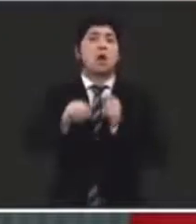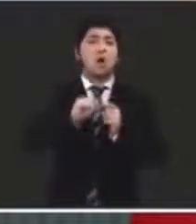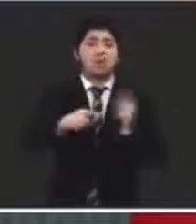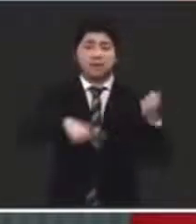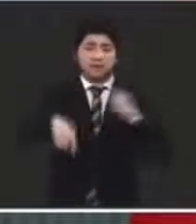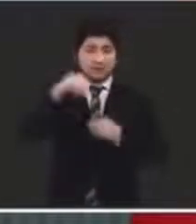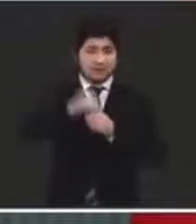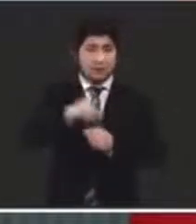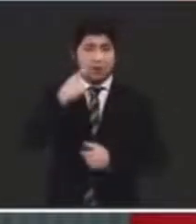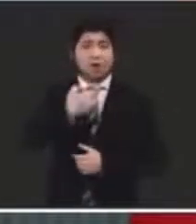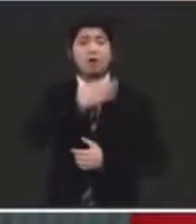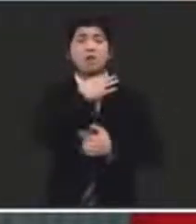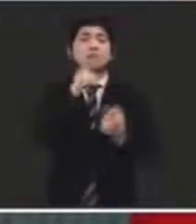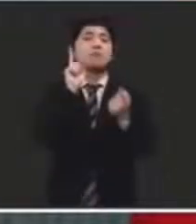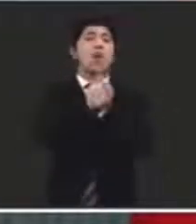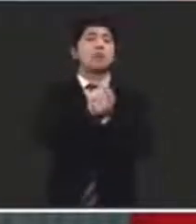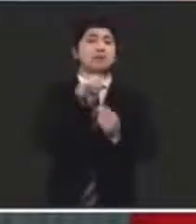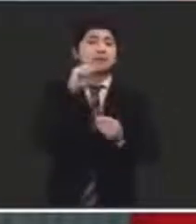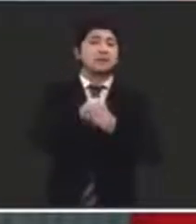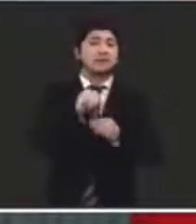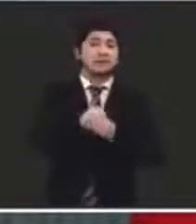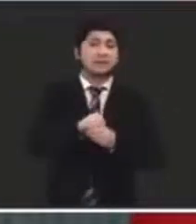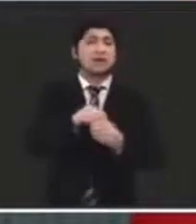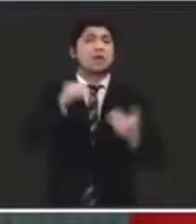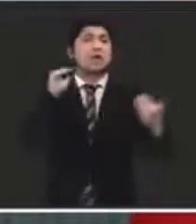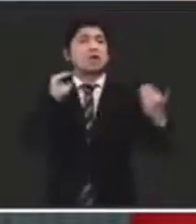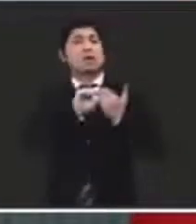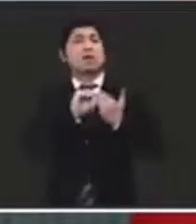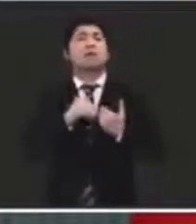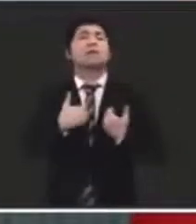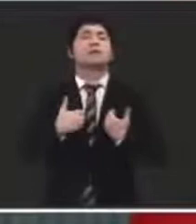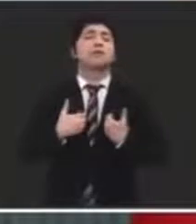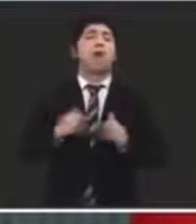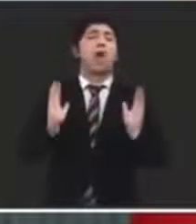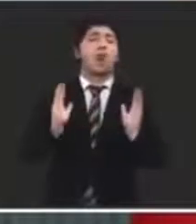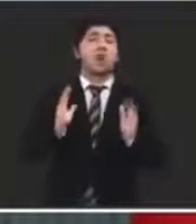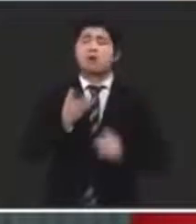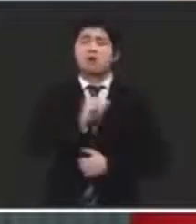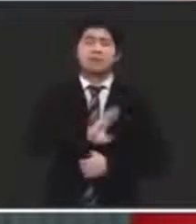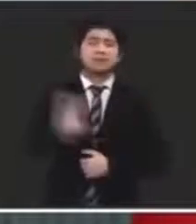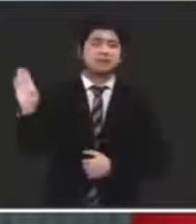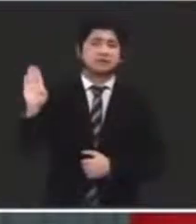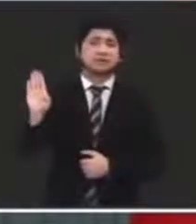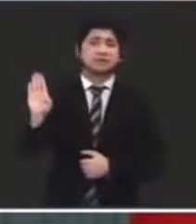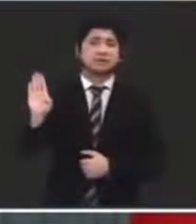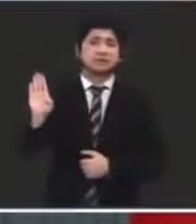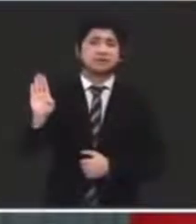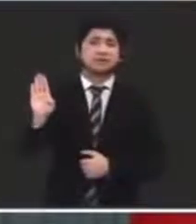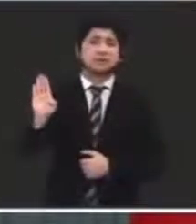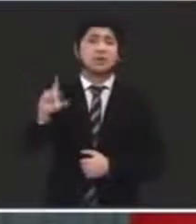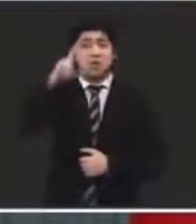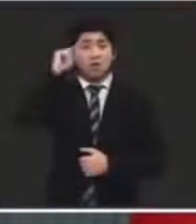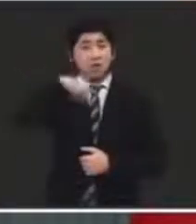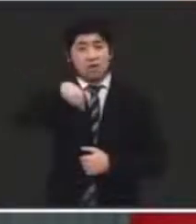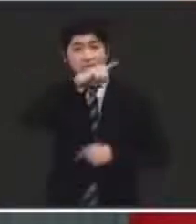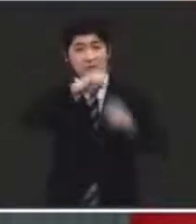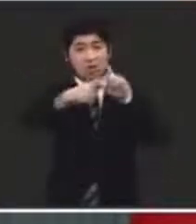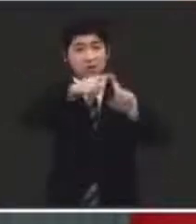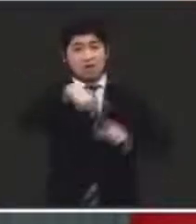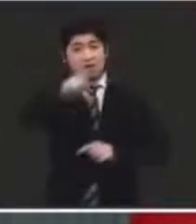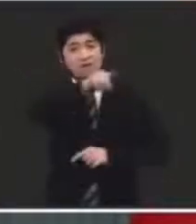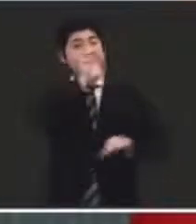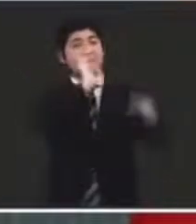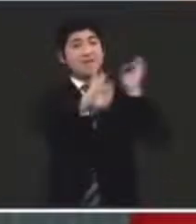olarak muhatabımızda dengemizde değildir olamaz Yunan siyasetçileri